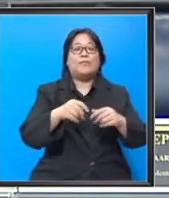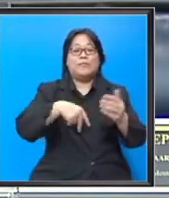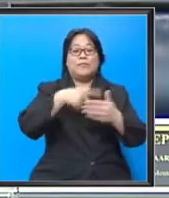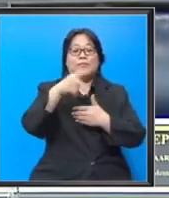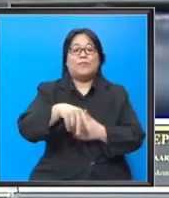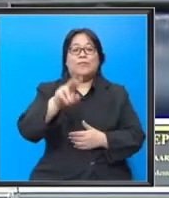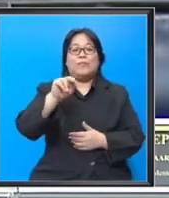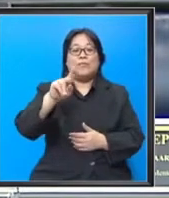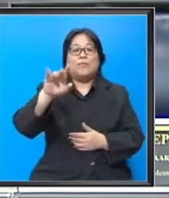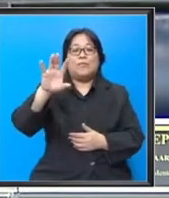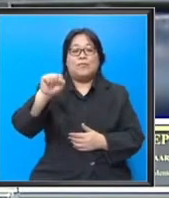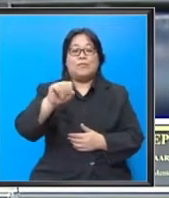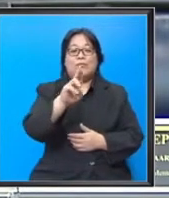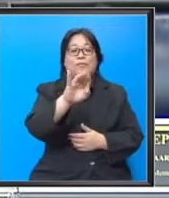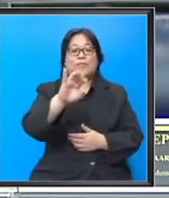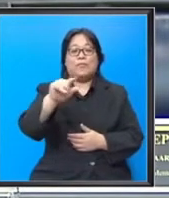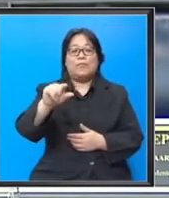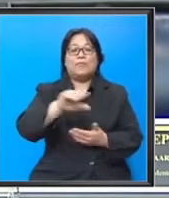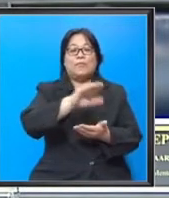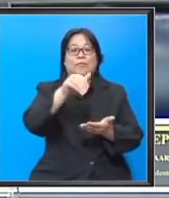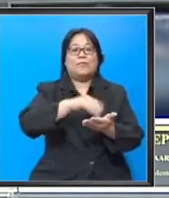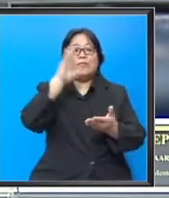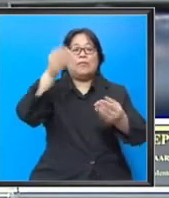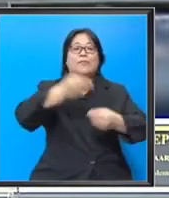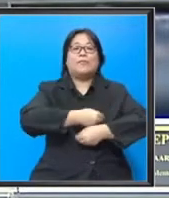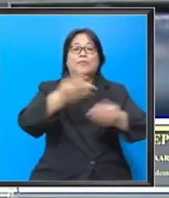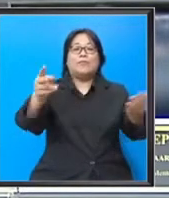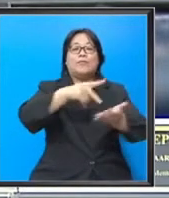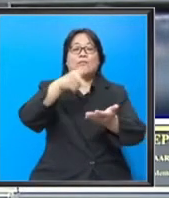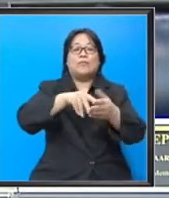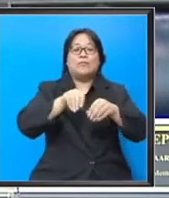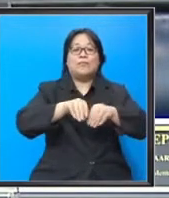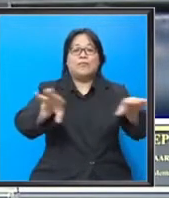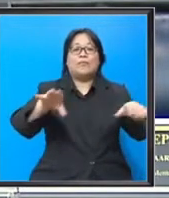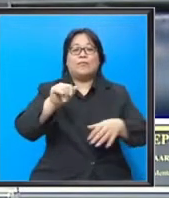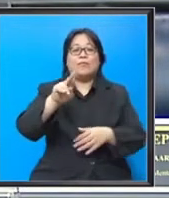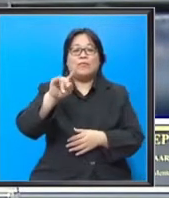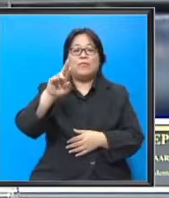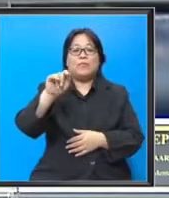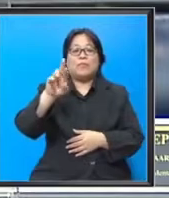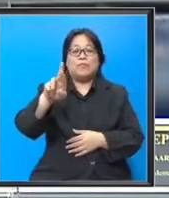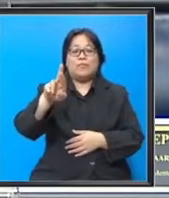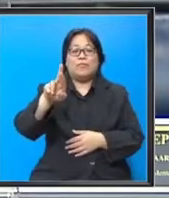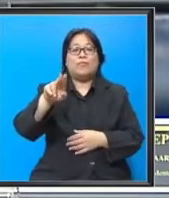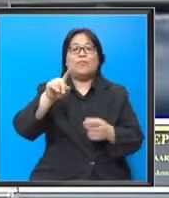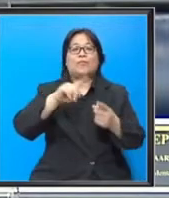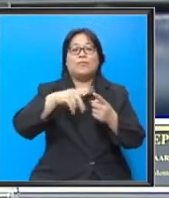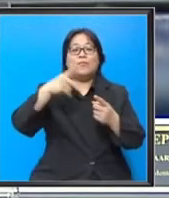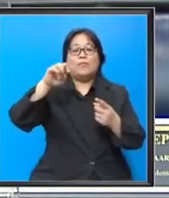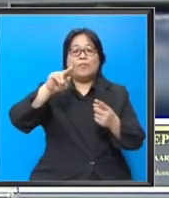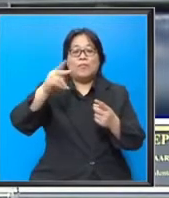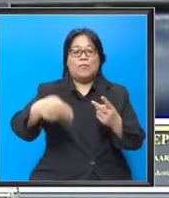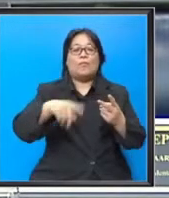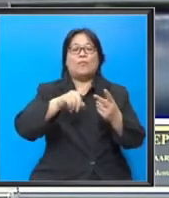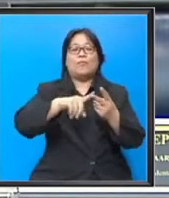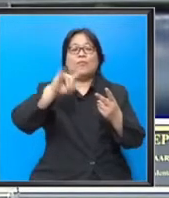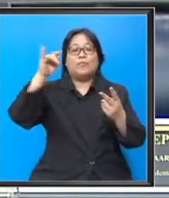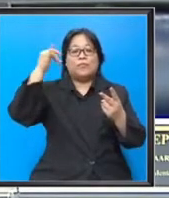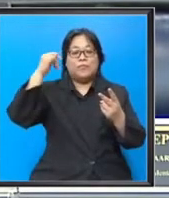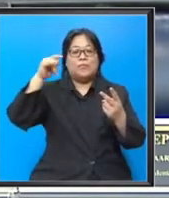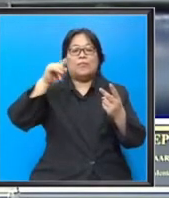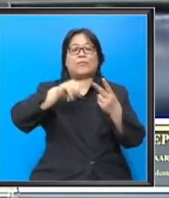please breeding Center Hai akan diedarkan kepada pusat pengembangan akuakultur perlu terantuk dan juga pusat